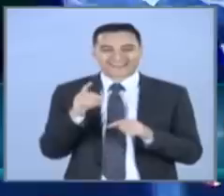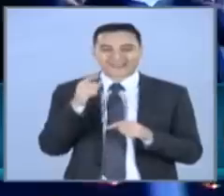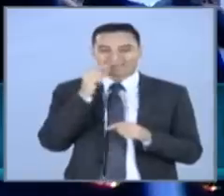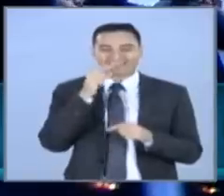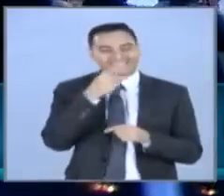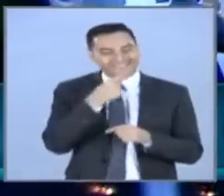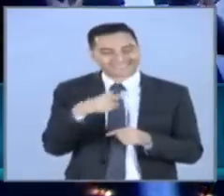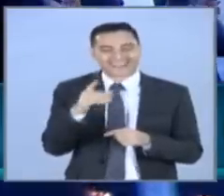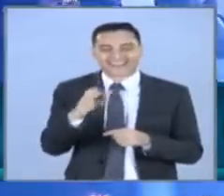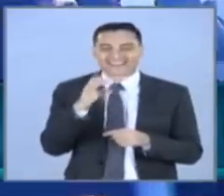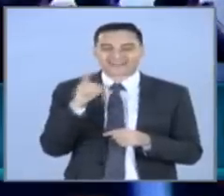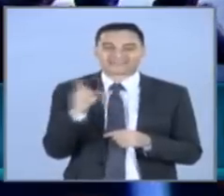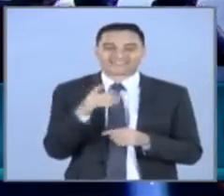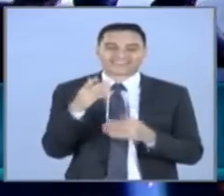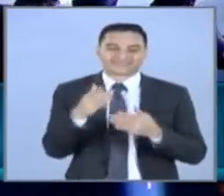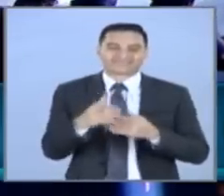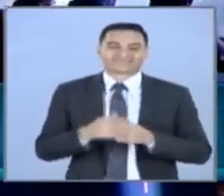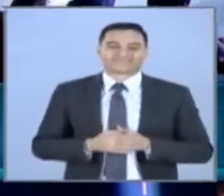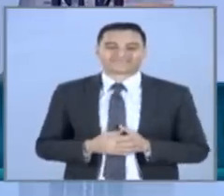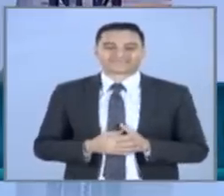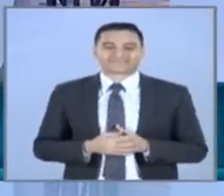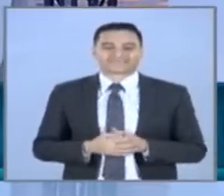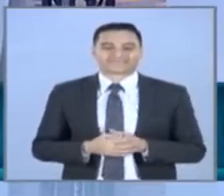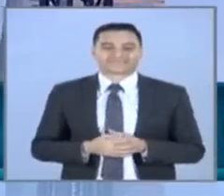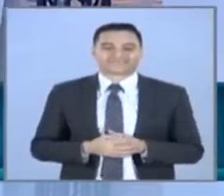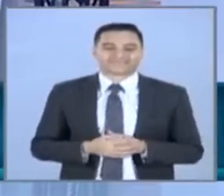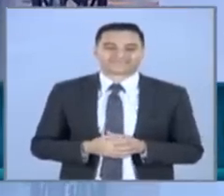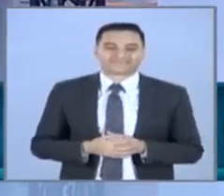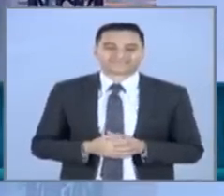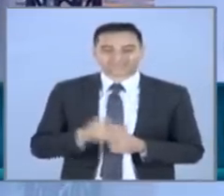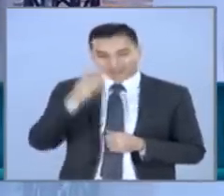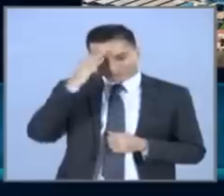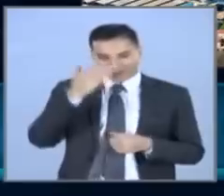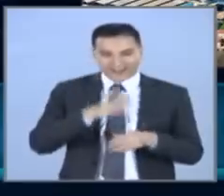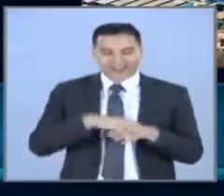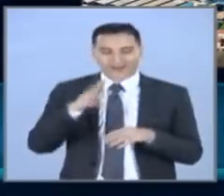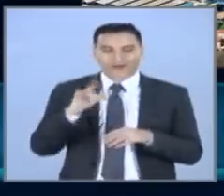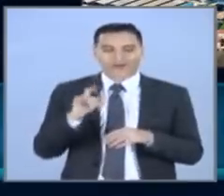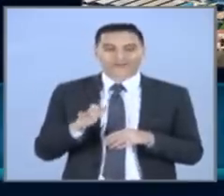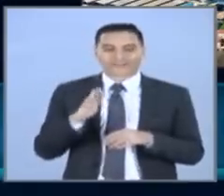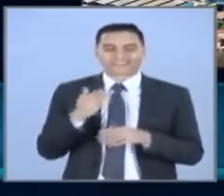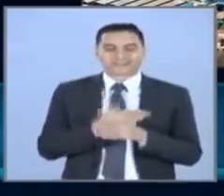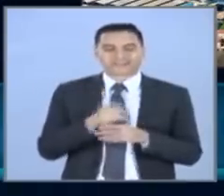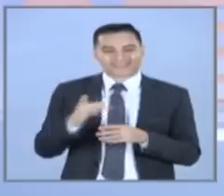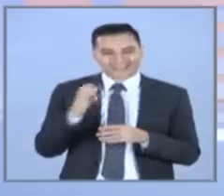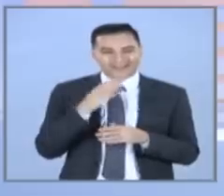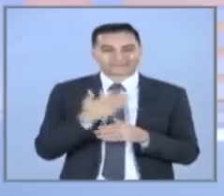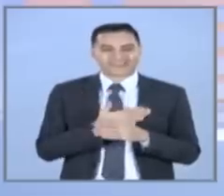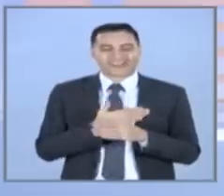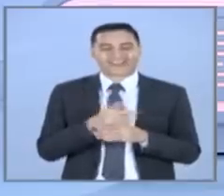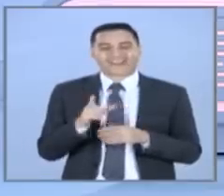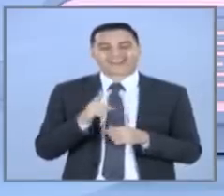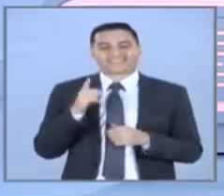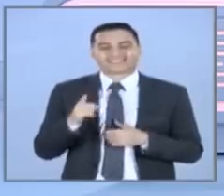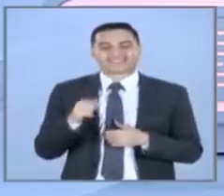البرازيل هي الإجابة الصحيحة يا دكتور فيكتور. أشكر كورولوس إجابته كانت صح.